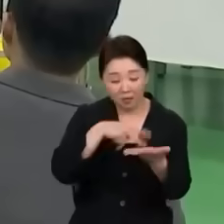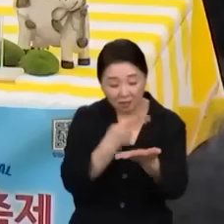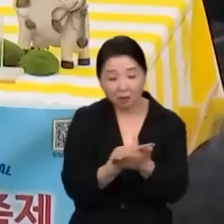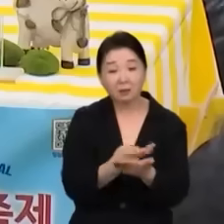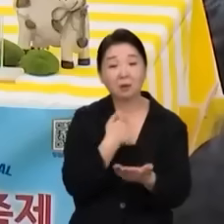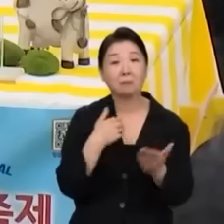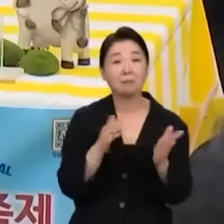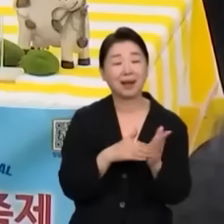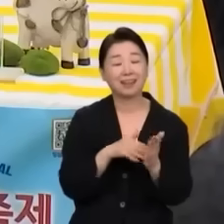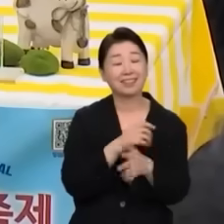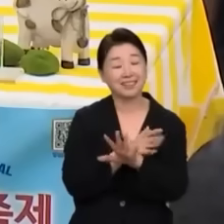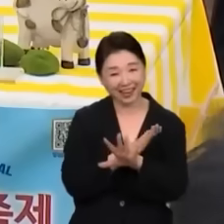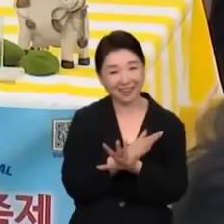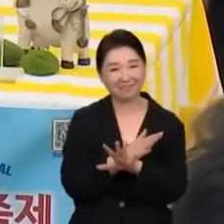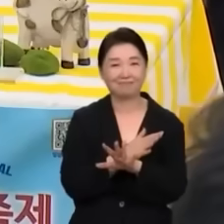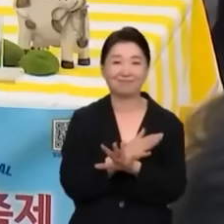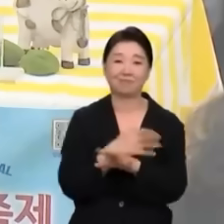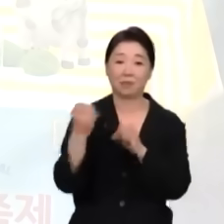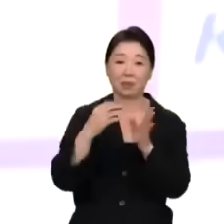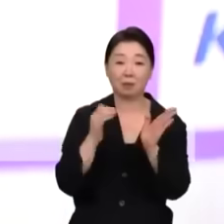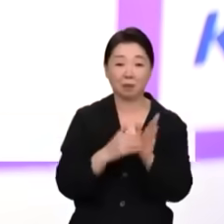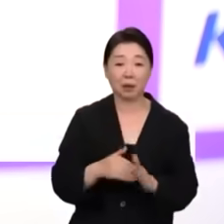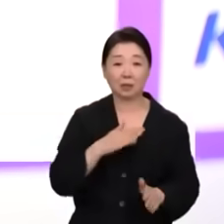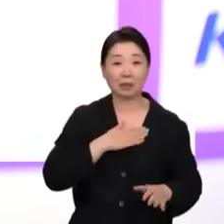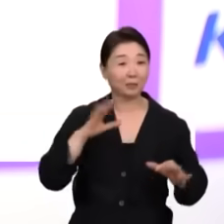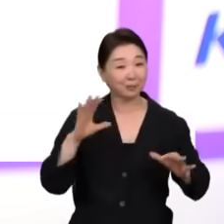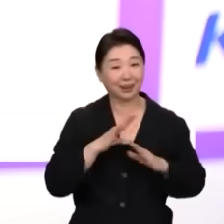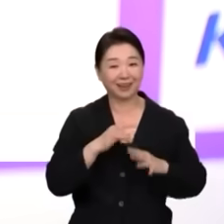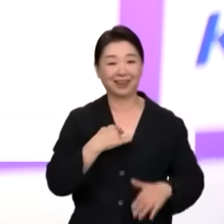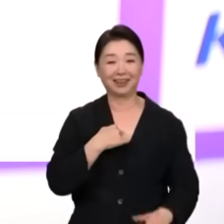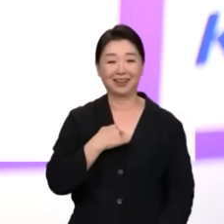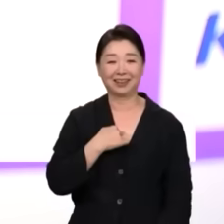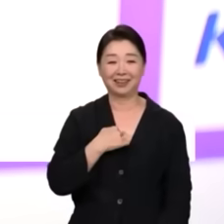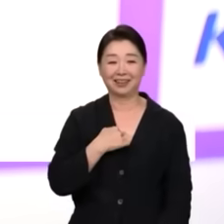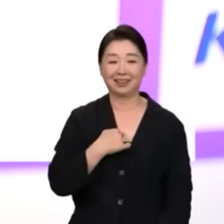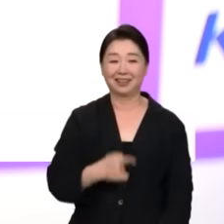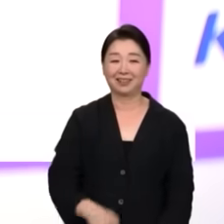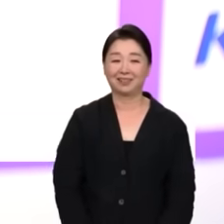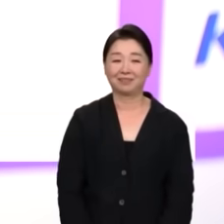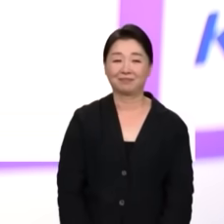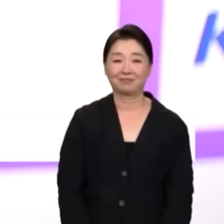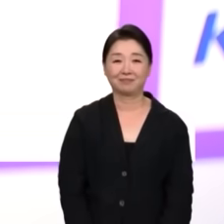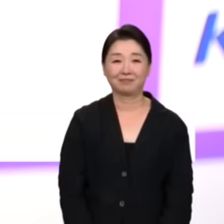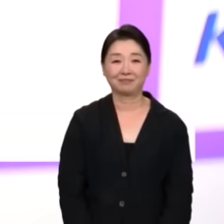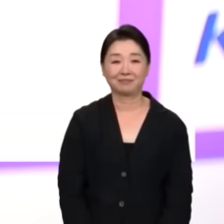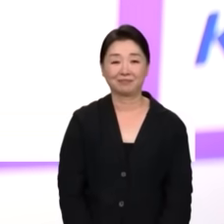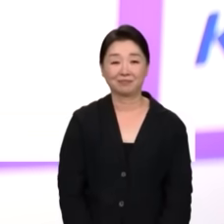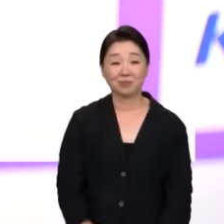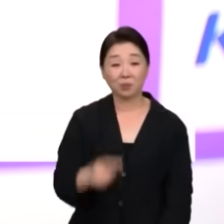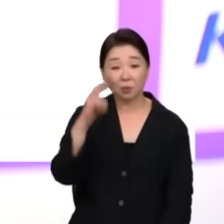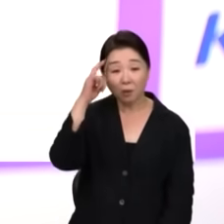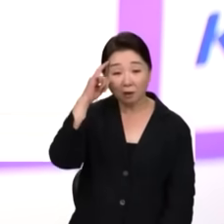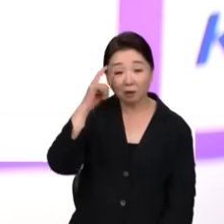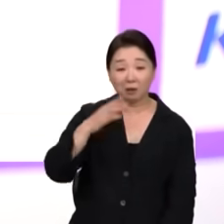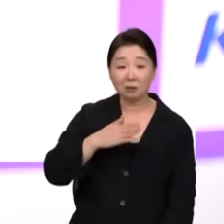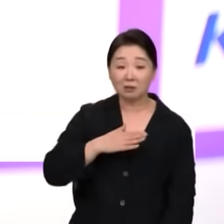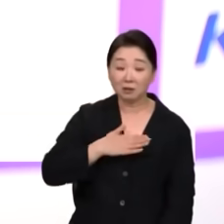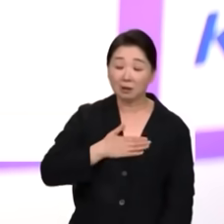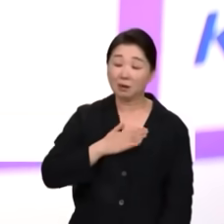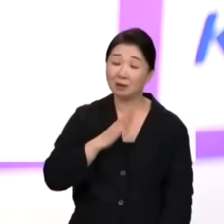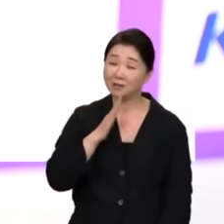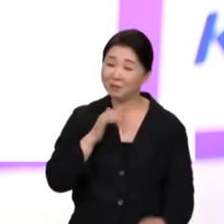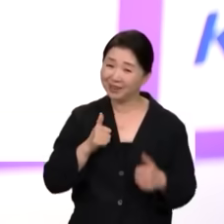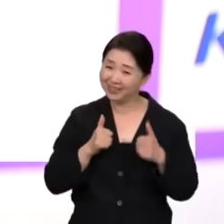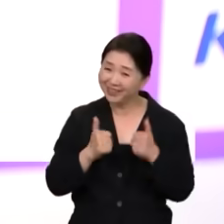일부터 제치 있게 받칩니다 저도 깜짝 놀랬고 그 정도로 제가